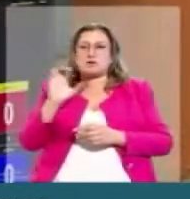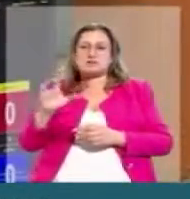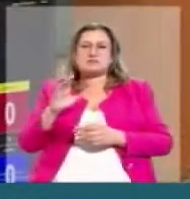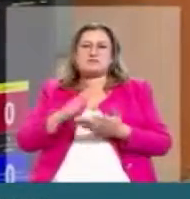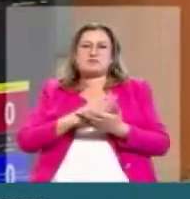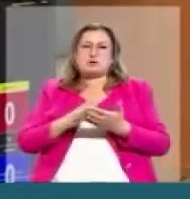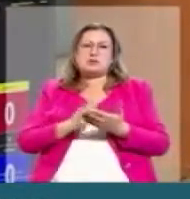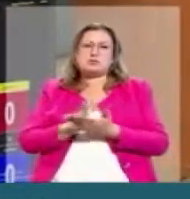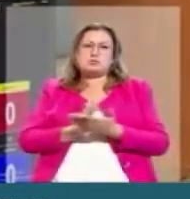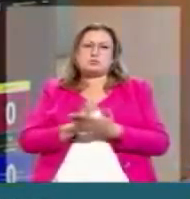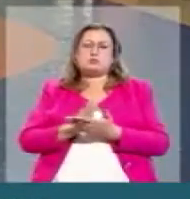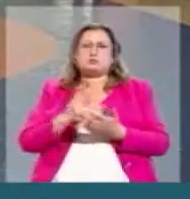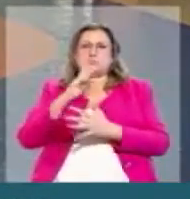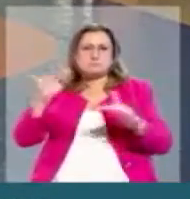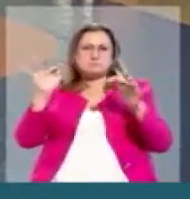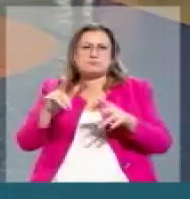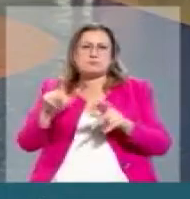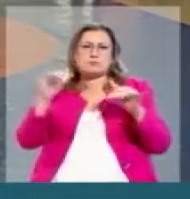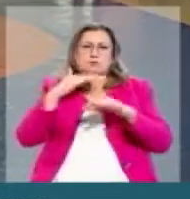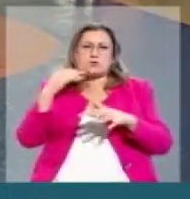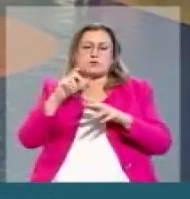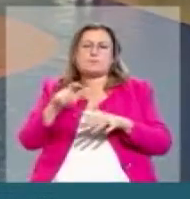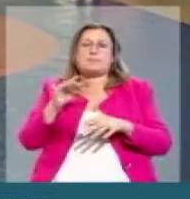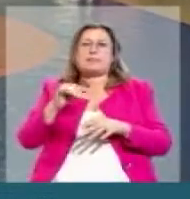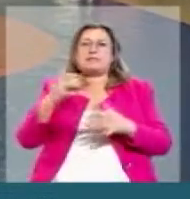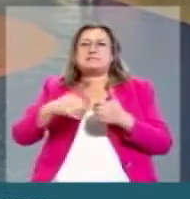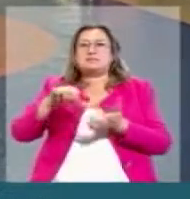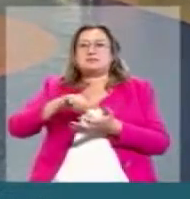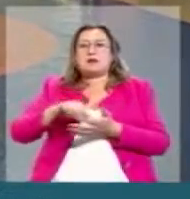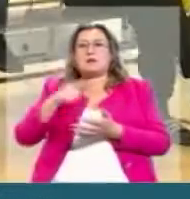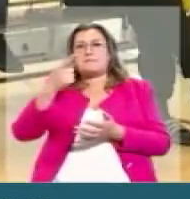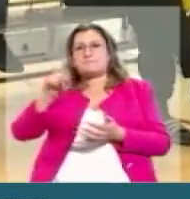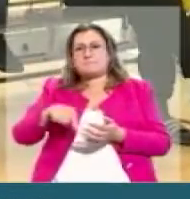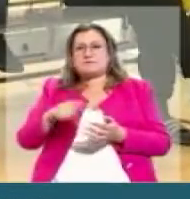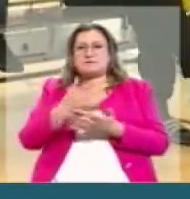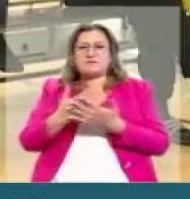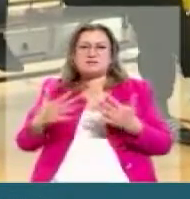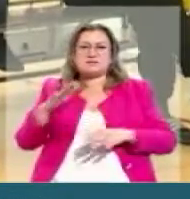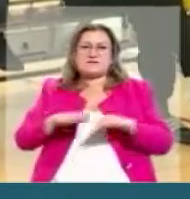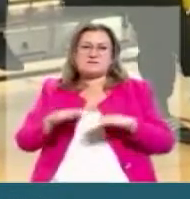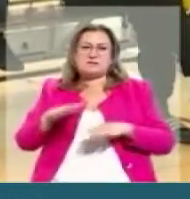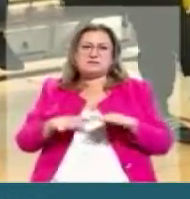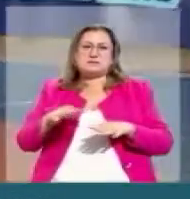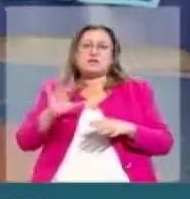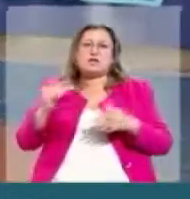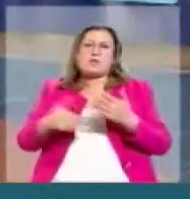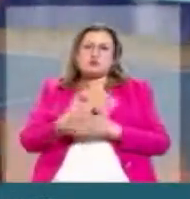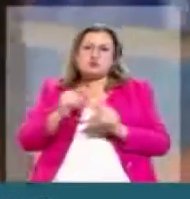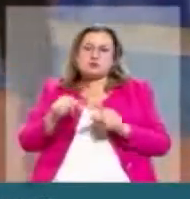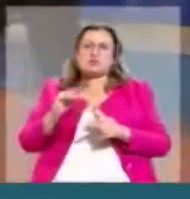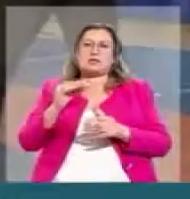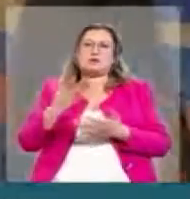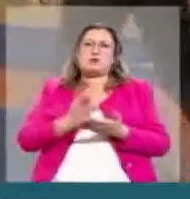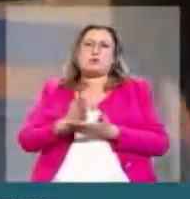совершенно заслуженно привлекли большое внимание зрителей. Среди претендентов на первые места в разных весовых категориях как новички, так и